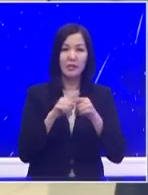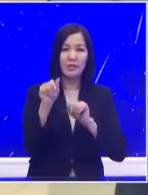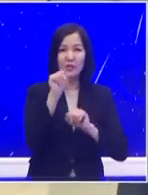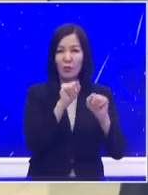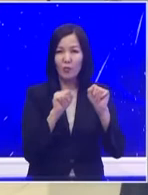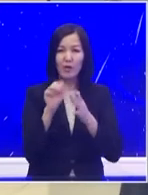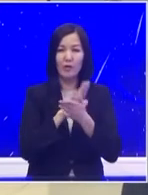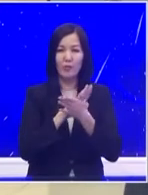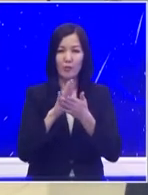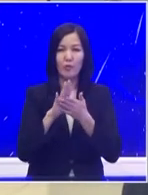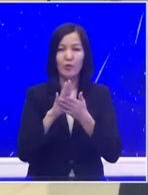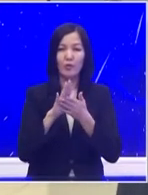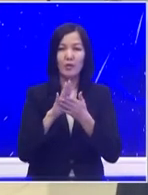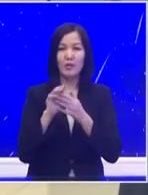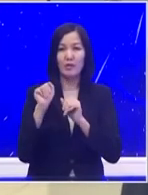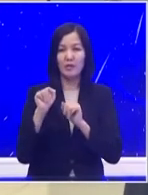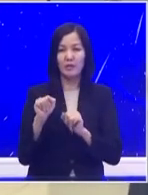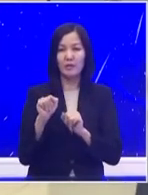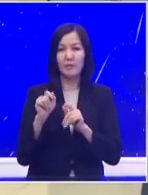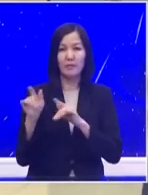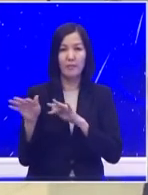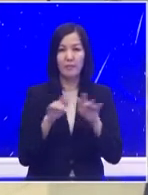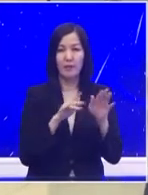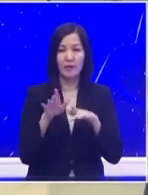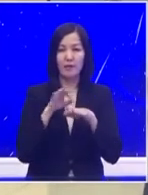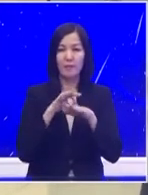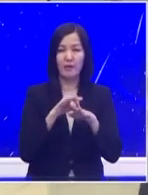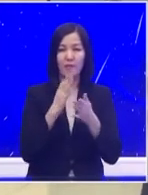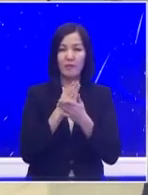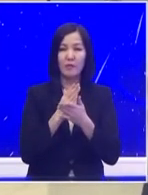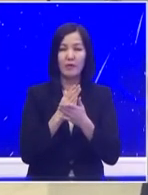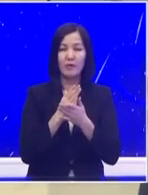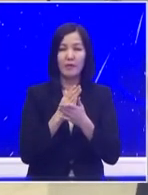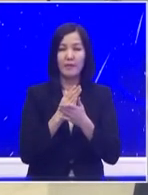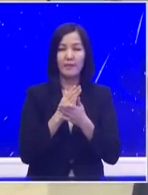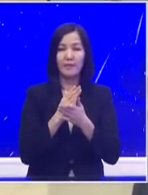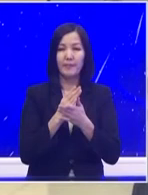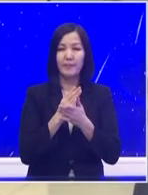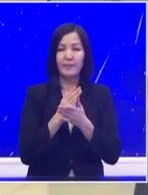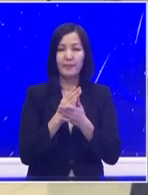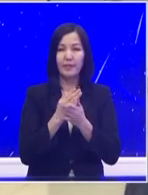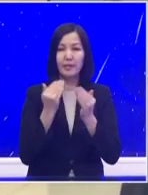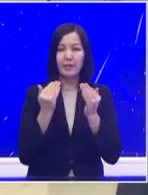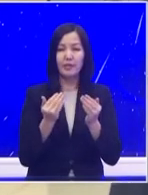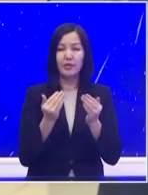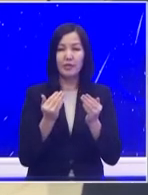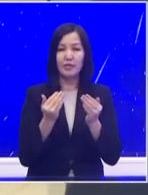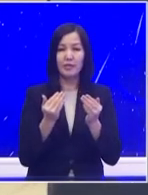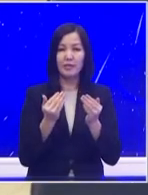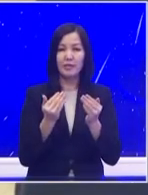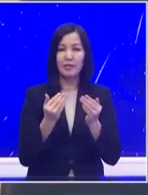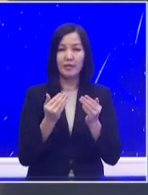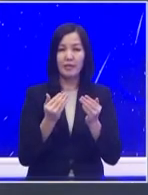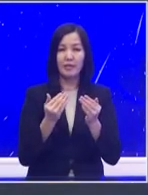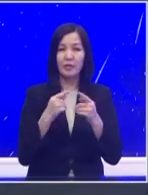аэровокзал полностью. Ежечасно проводим уборку аэровокзала, зону прилета, зону вылета и так